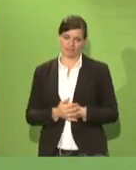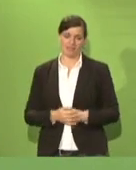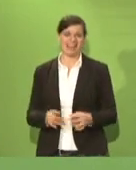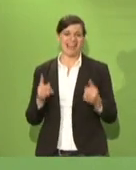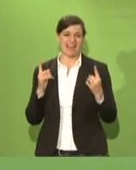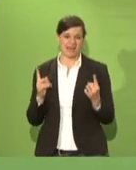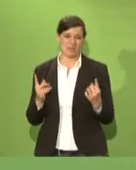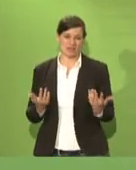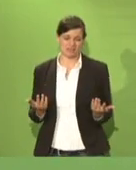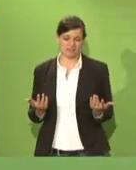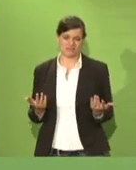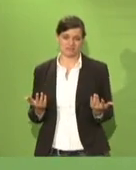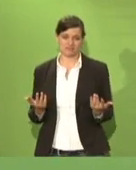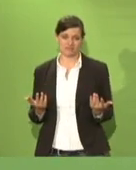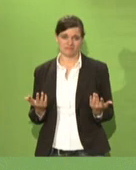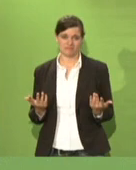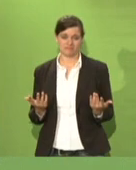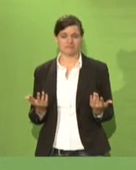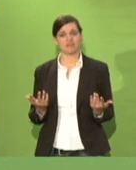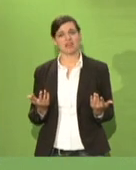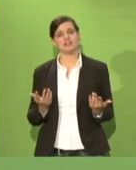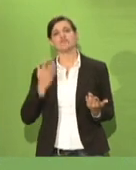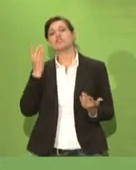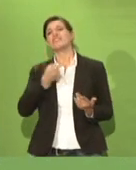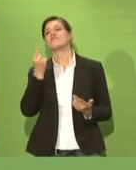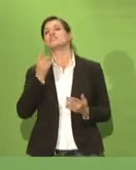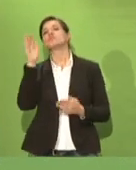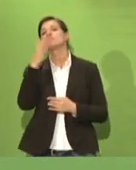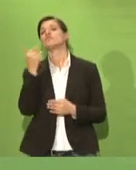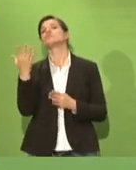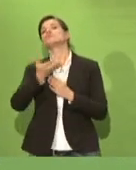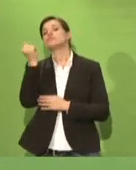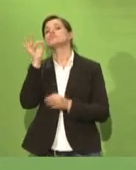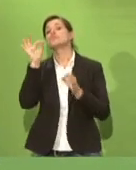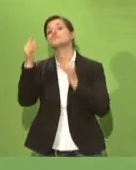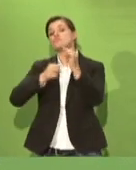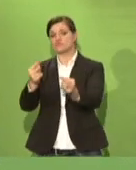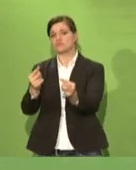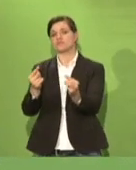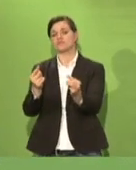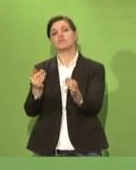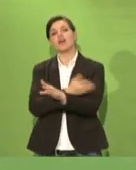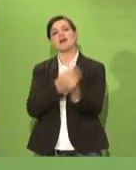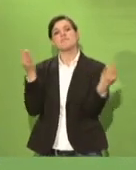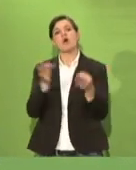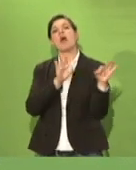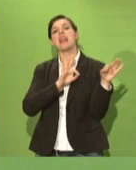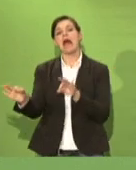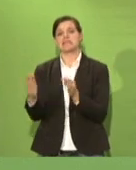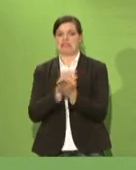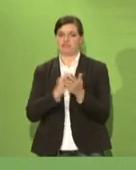Aber wenn wir die Zukunft gewinnen wollen, dann brauchen wir so etwas wie eine Leitentscheidung, hinter